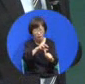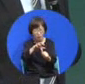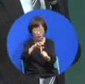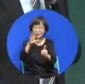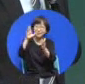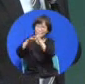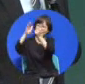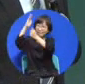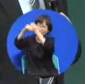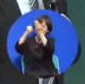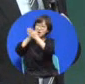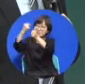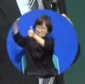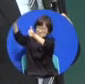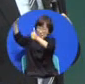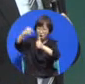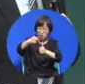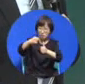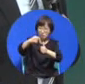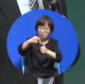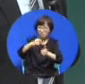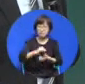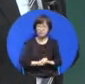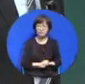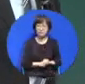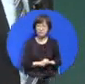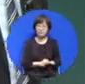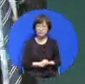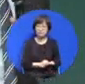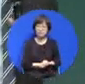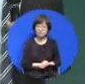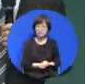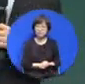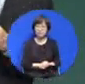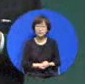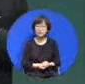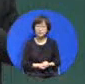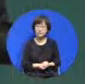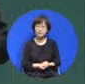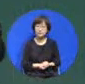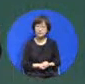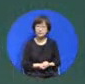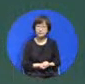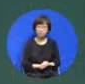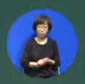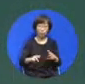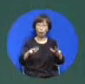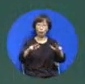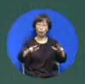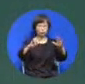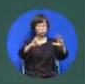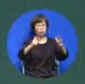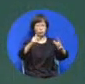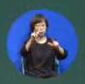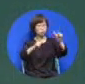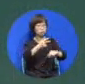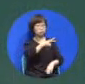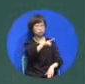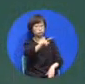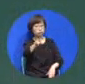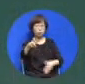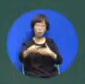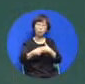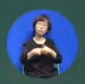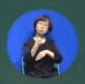God gives this command during the time of Israel's captivity. What do you think we are in right now? 아니, 우리가 잘 살고 있는데 그러니까